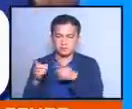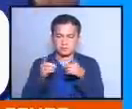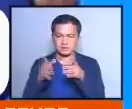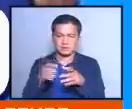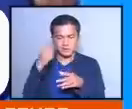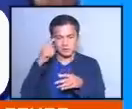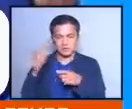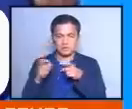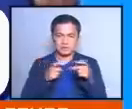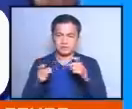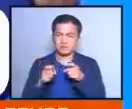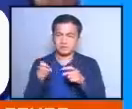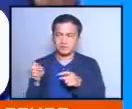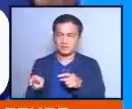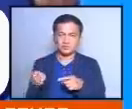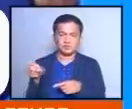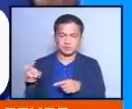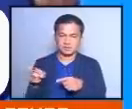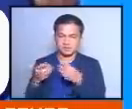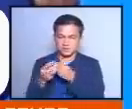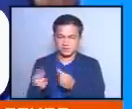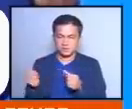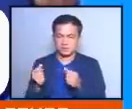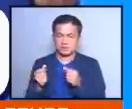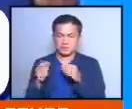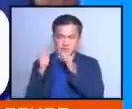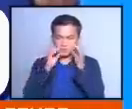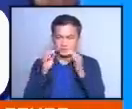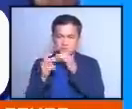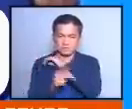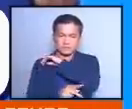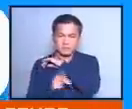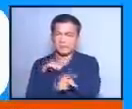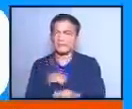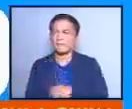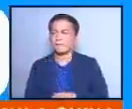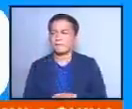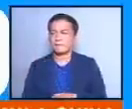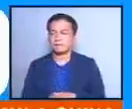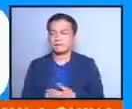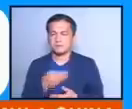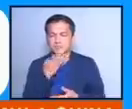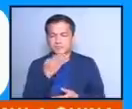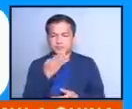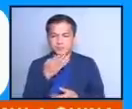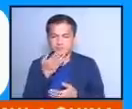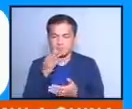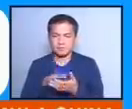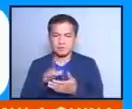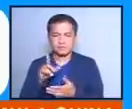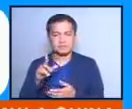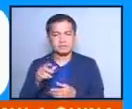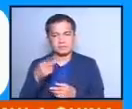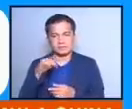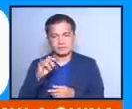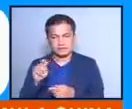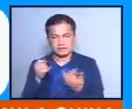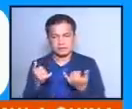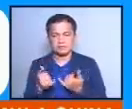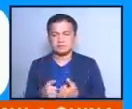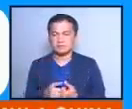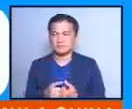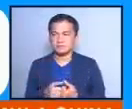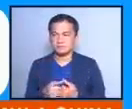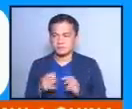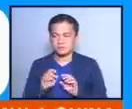for Operations. Utos niya, sugpuin ang droga sa probinsya. Bacolod is badly hit now. And